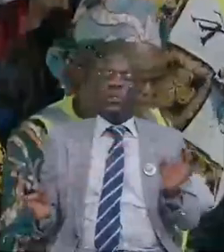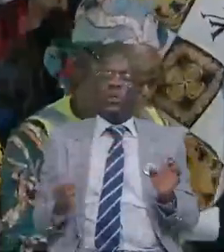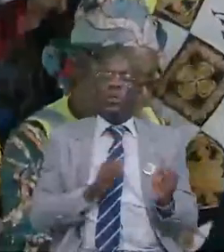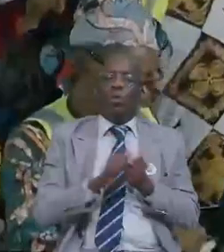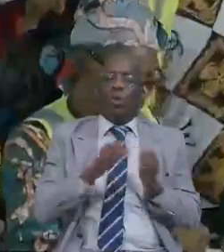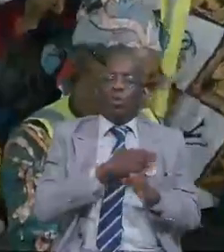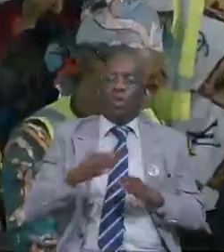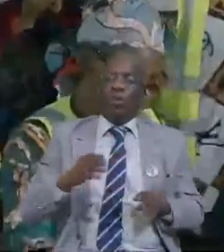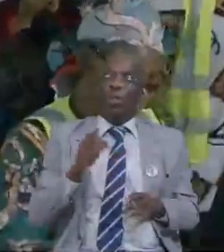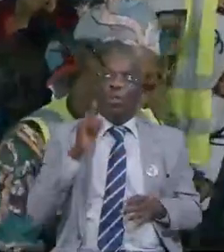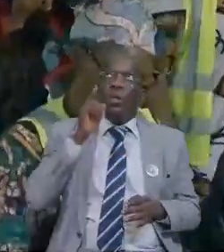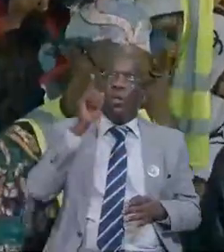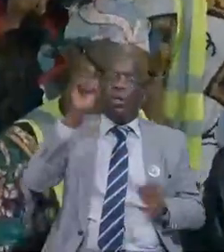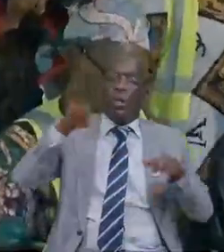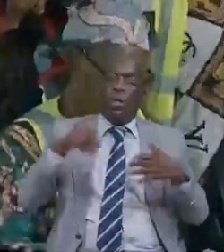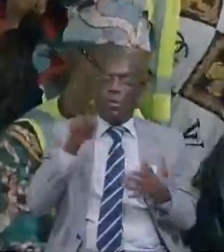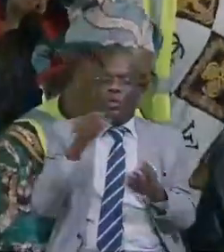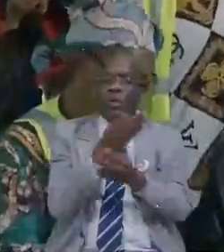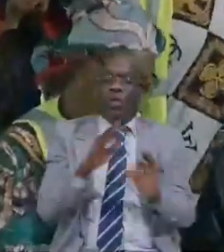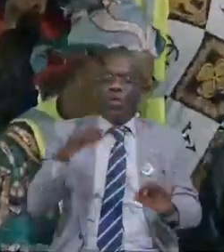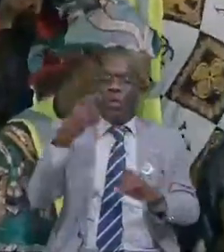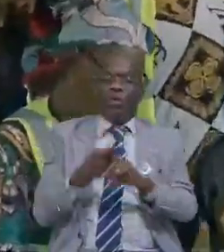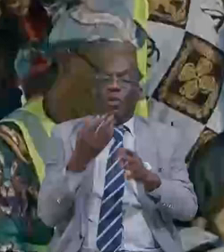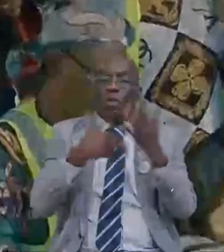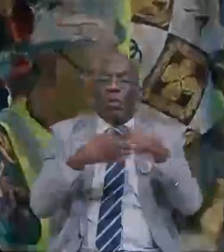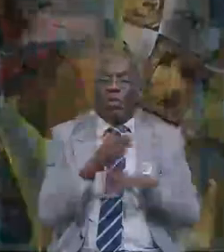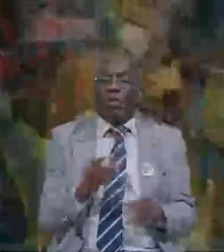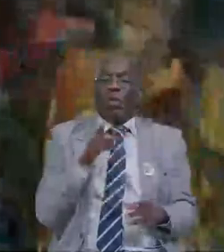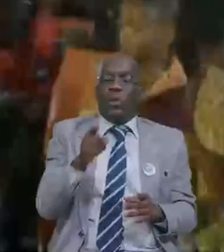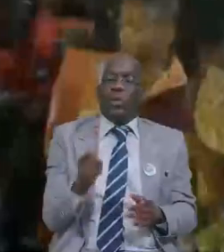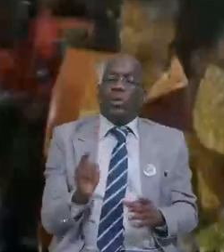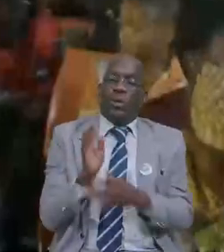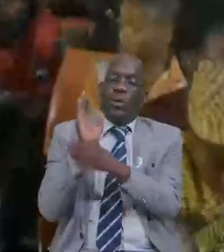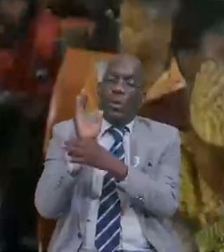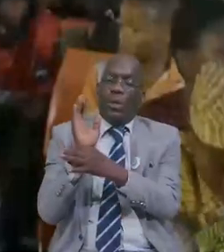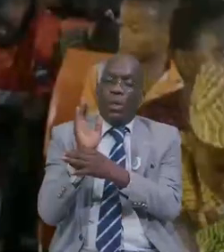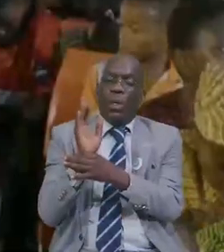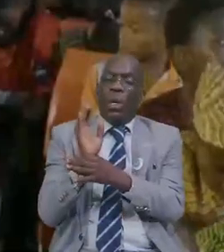il te donne la libération du ciel. Tu lèves ta main et tu te lèves.